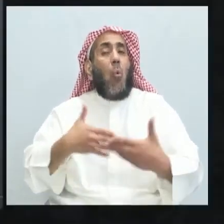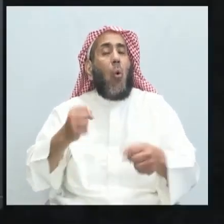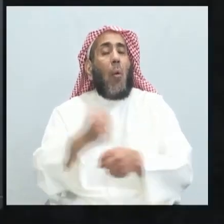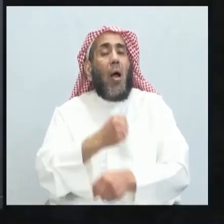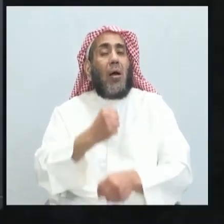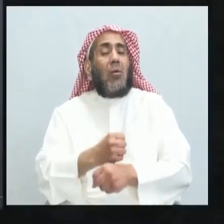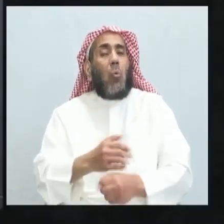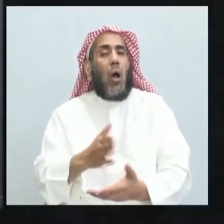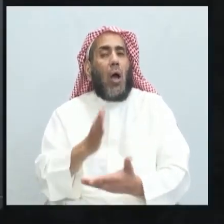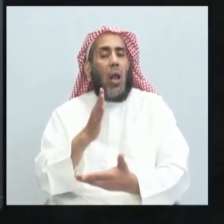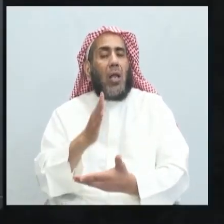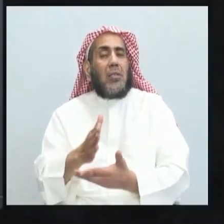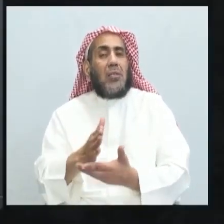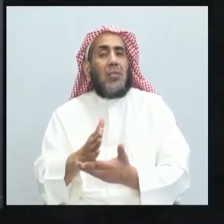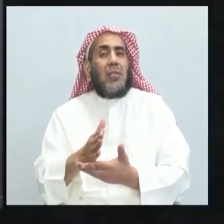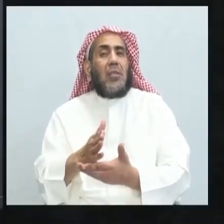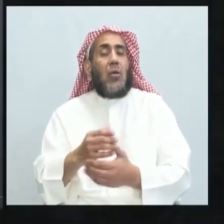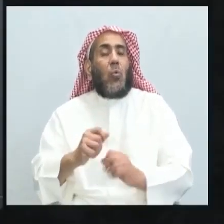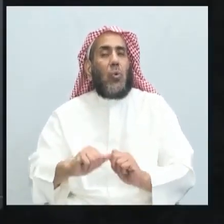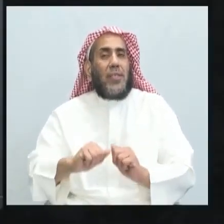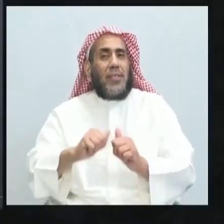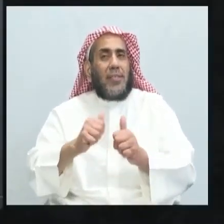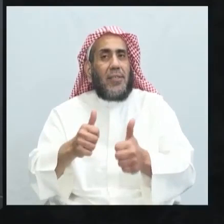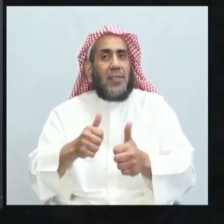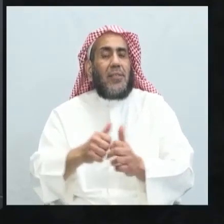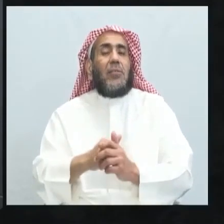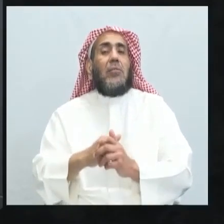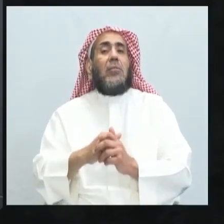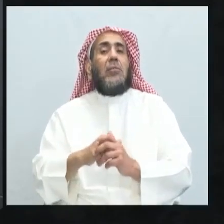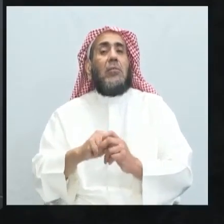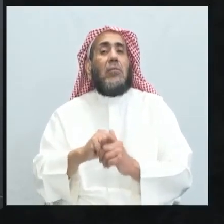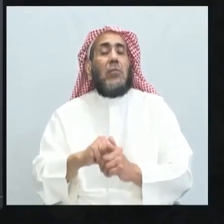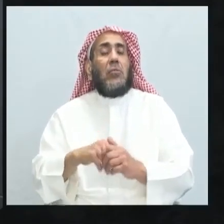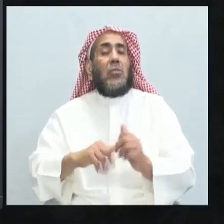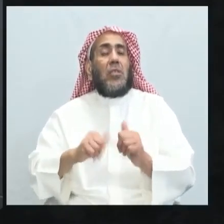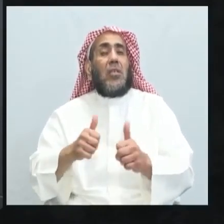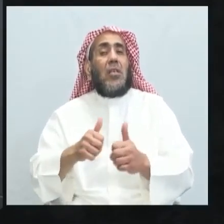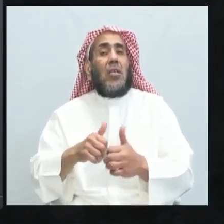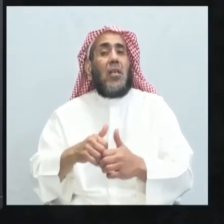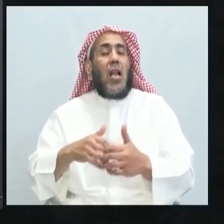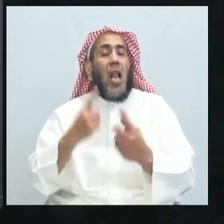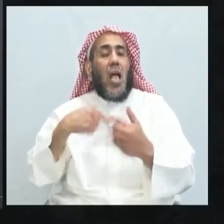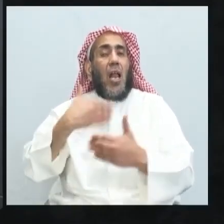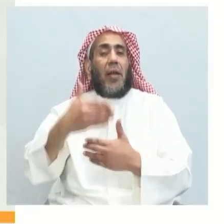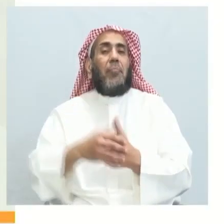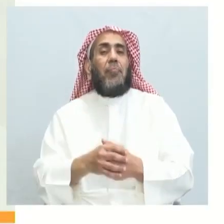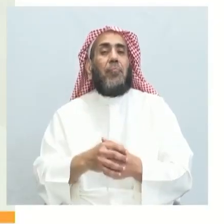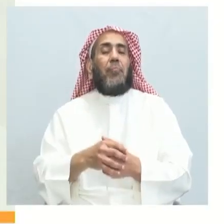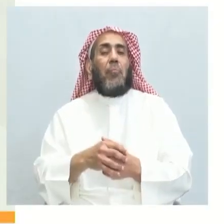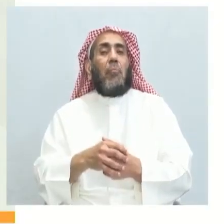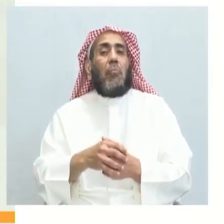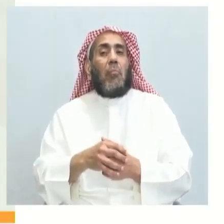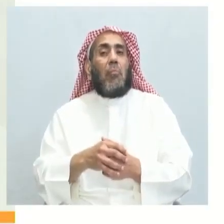عملا وخلصت واستعد يعني الانسان استعد لحياه الاخره